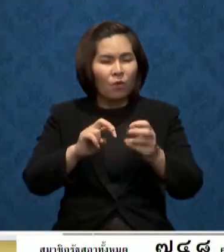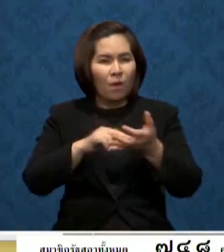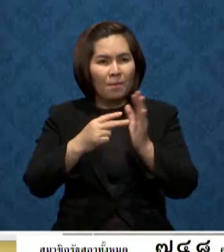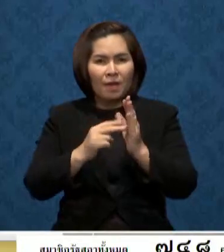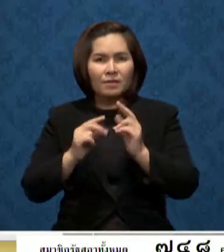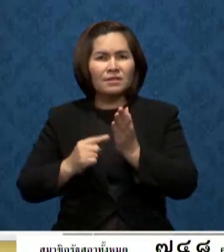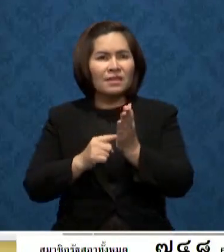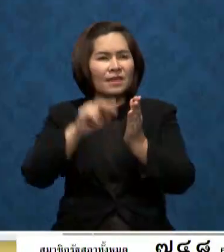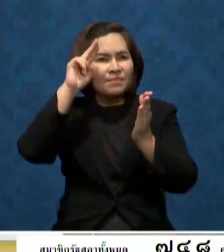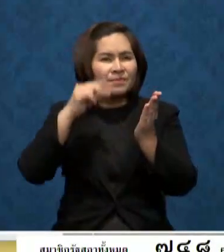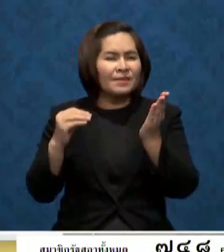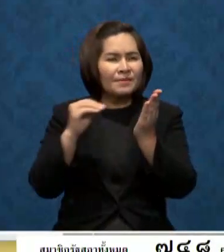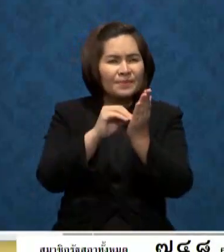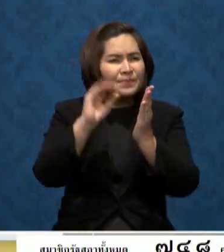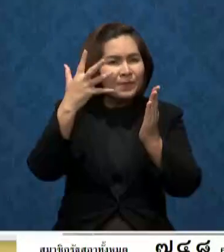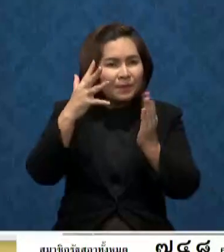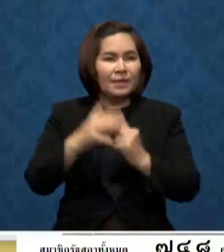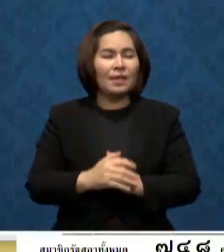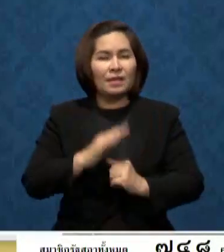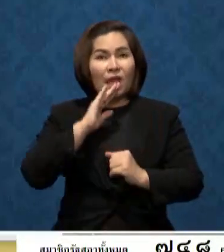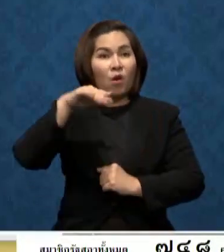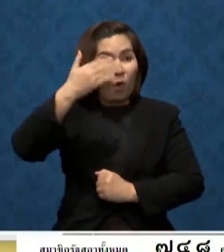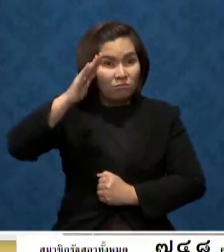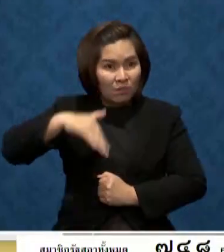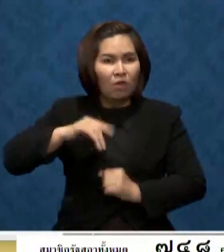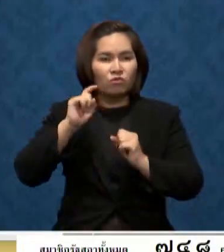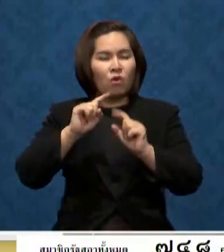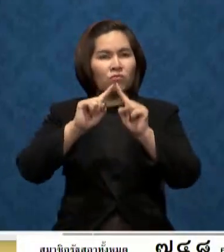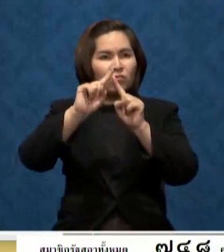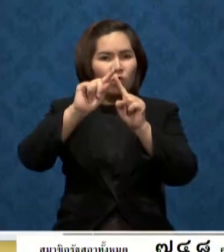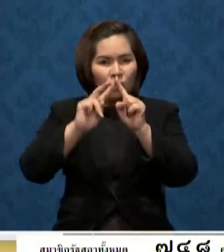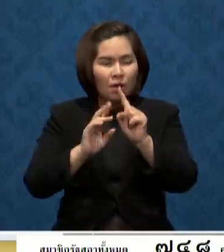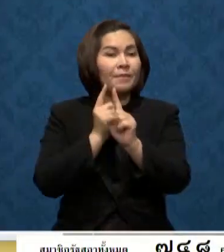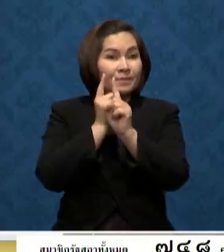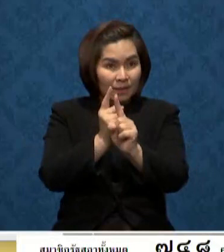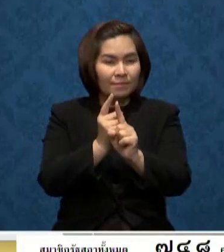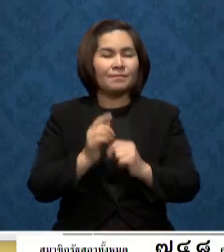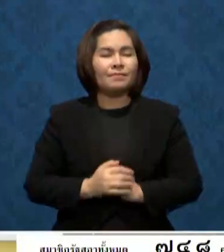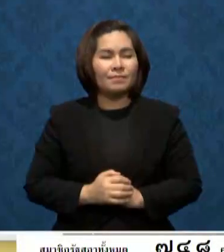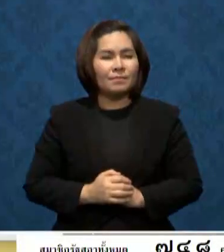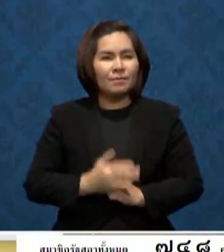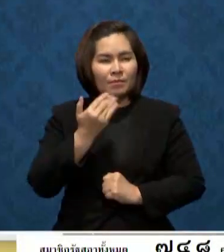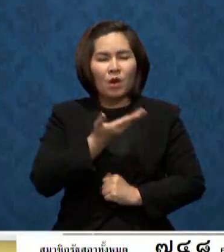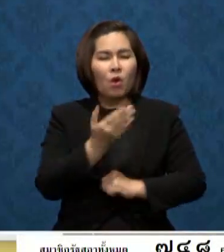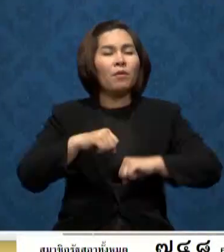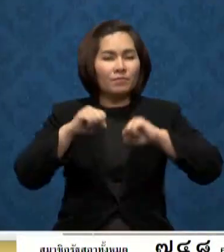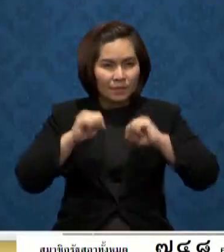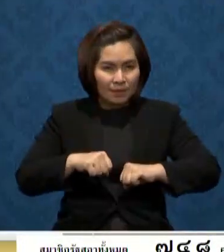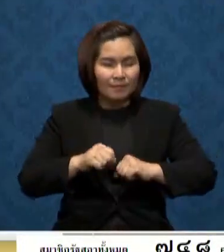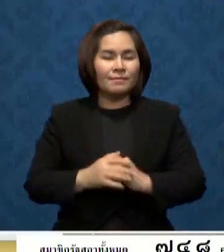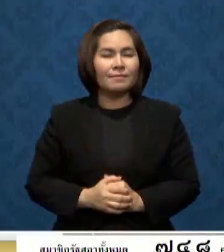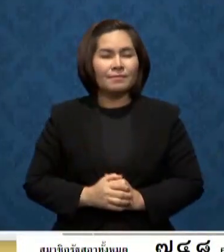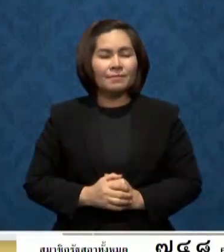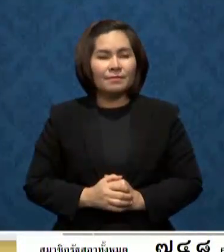ติเพราะฉะนั้นเนี่ยเรียงตามลำดับเนี่ยจะต้องเรียงตามที่ท่านอัครเดชเสนอในการลงมติอันนี้ประการที่1 นะ